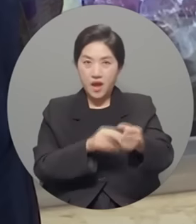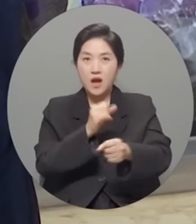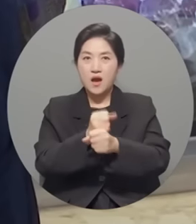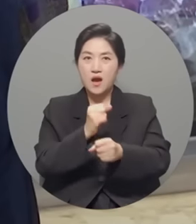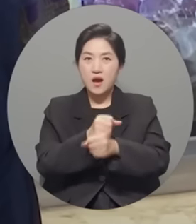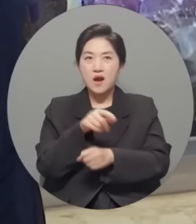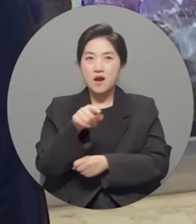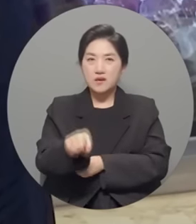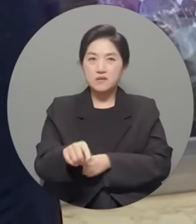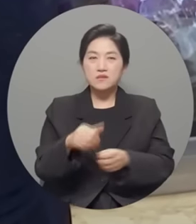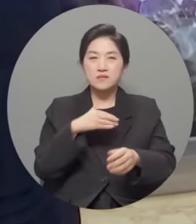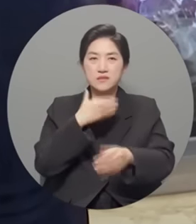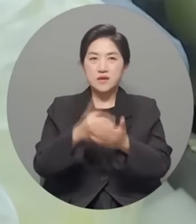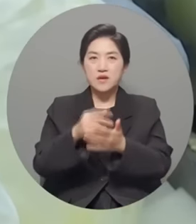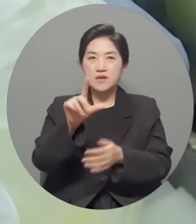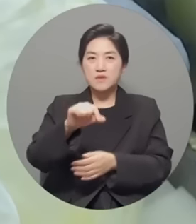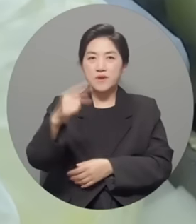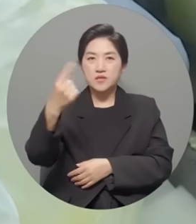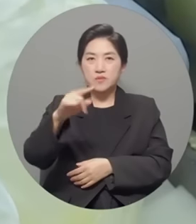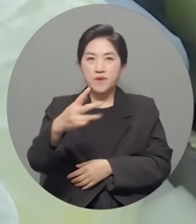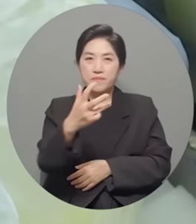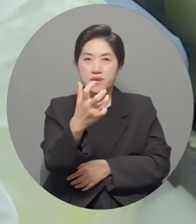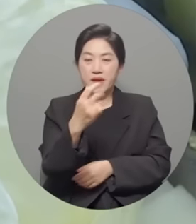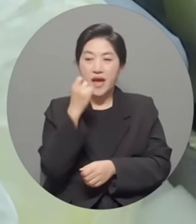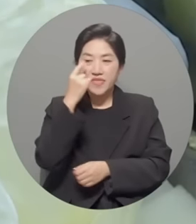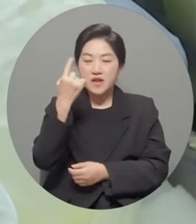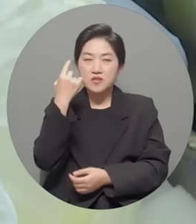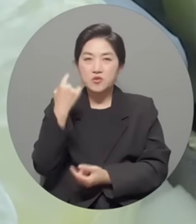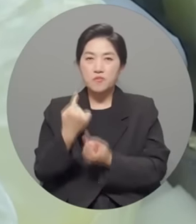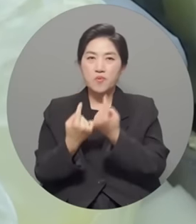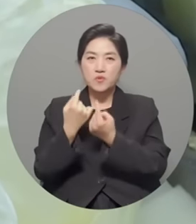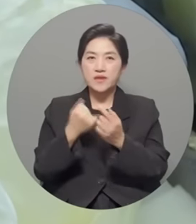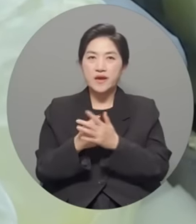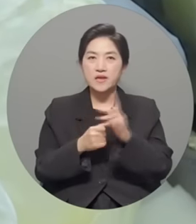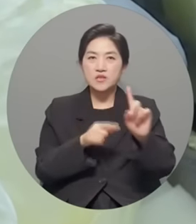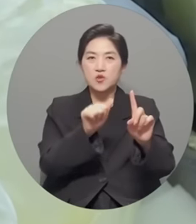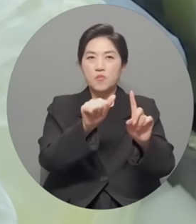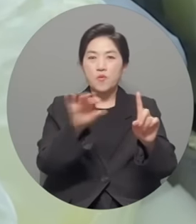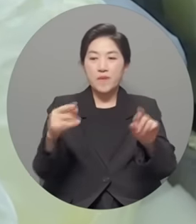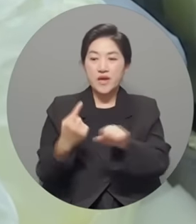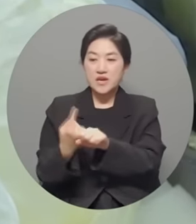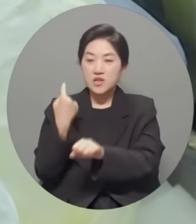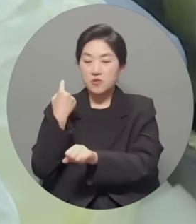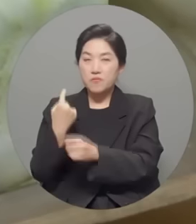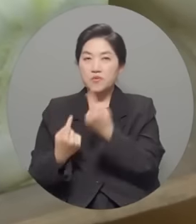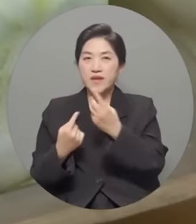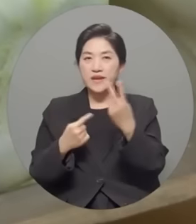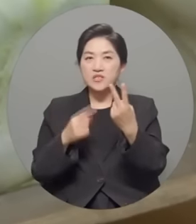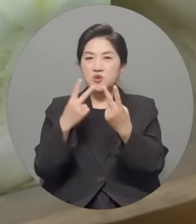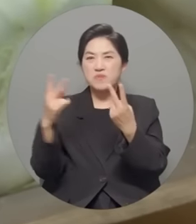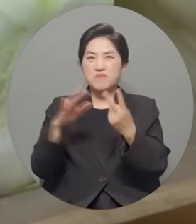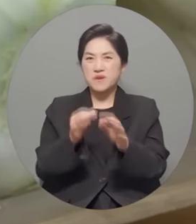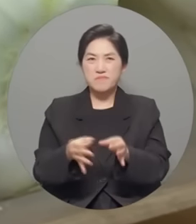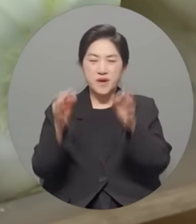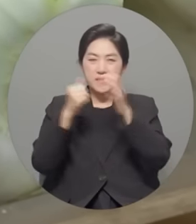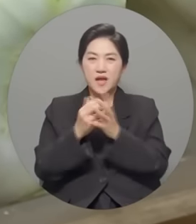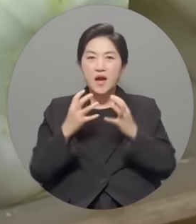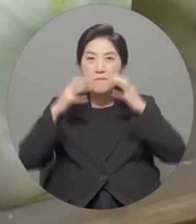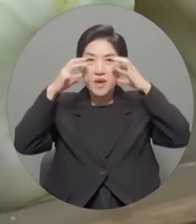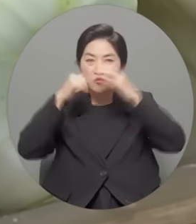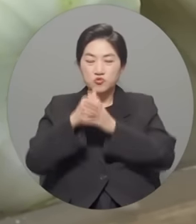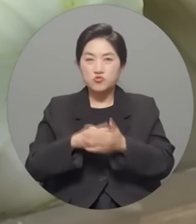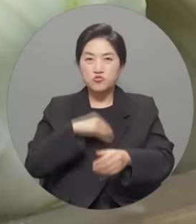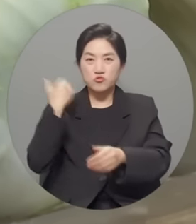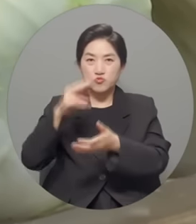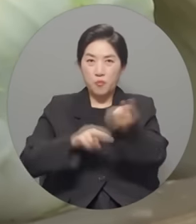2만 1,180원으로 한 달 전에 1.5배, 1년 전에 2.2배에 달합니다. 배추 도매 가격도